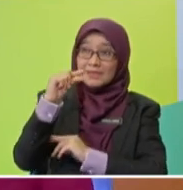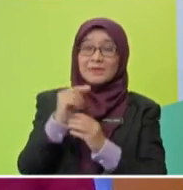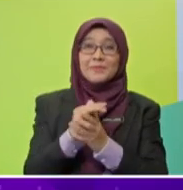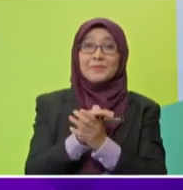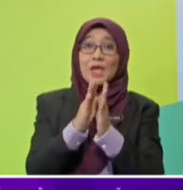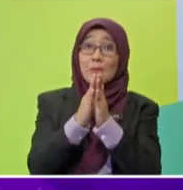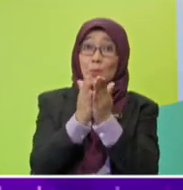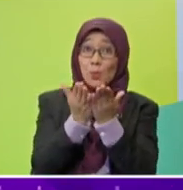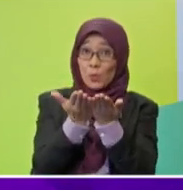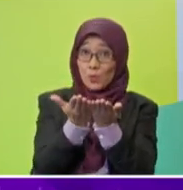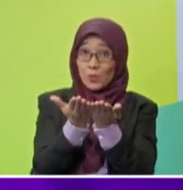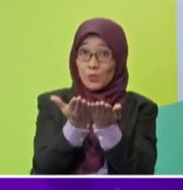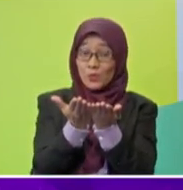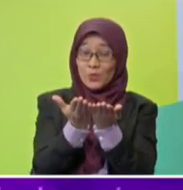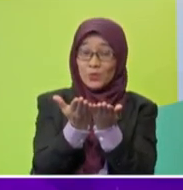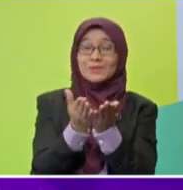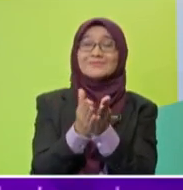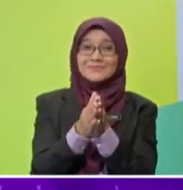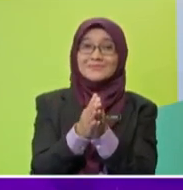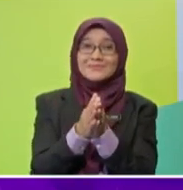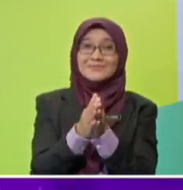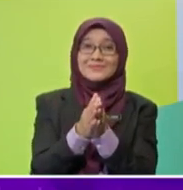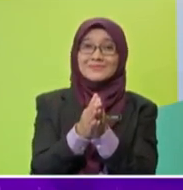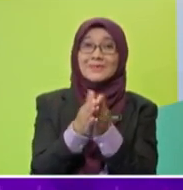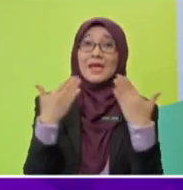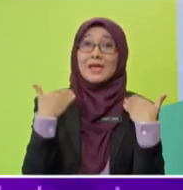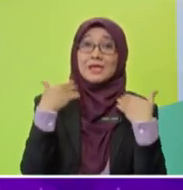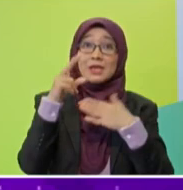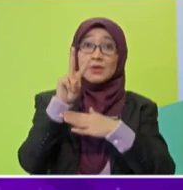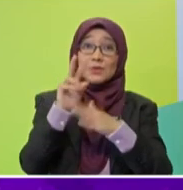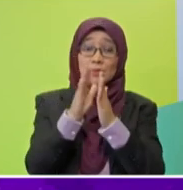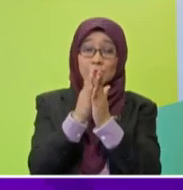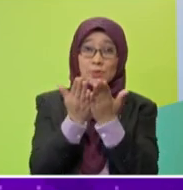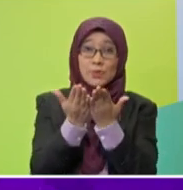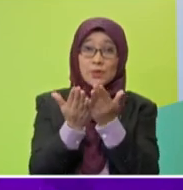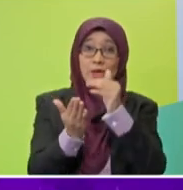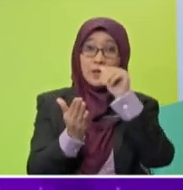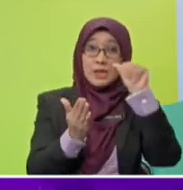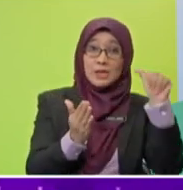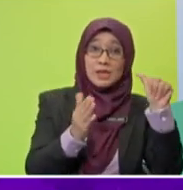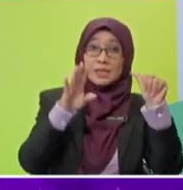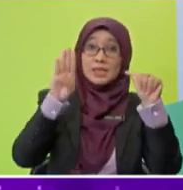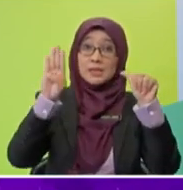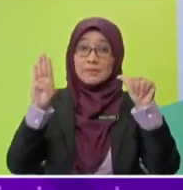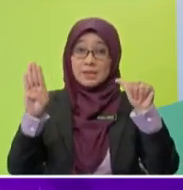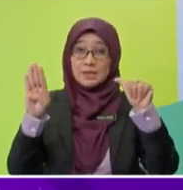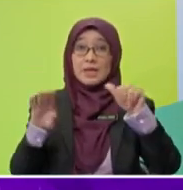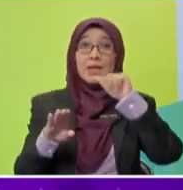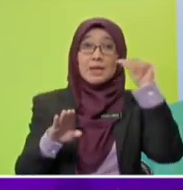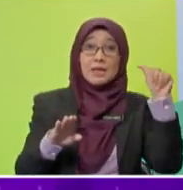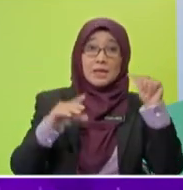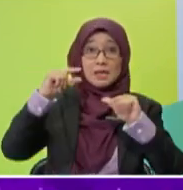Oke ini adalah gambar buku kita ada dua buku buku adalah bercirikan tebal